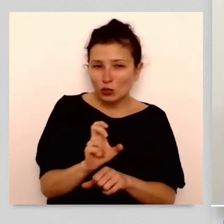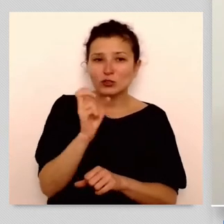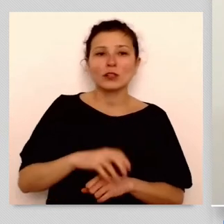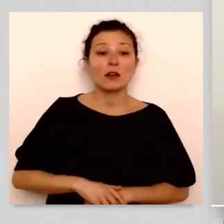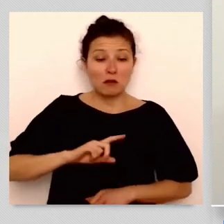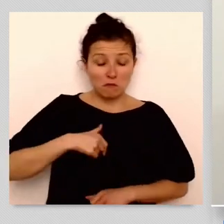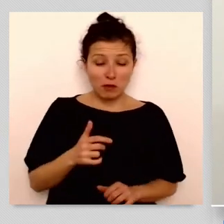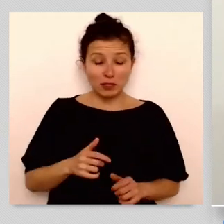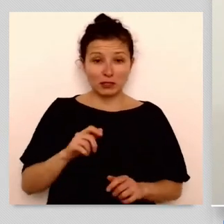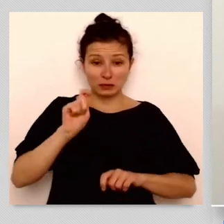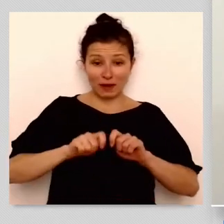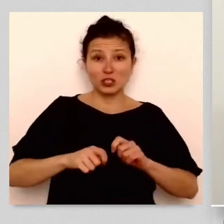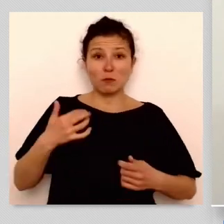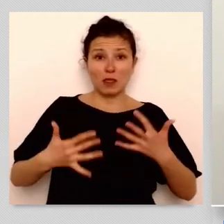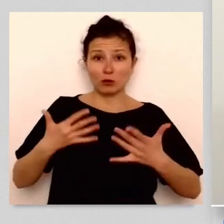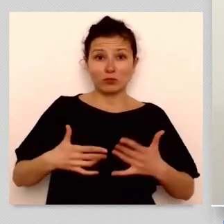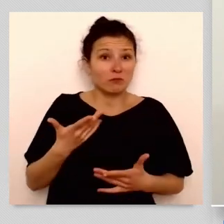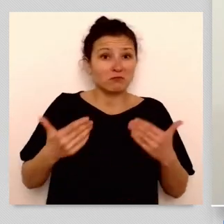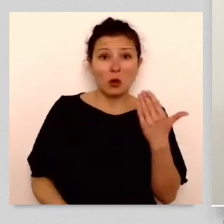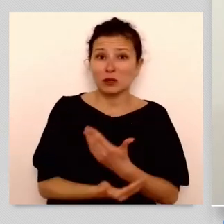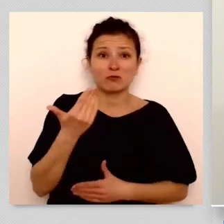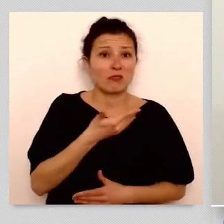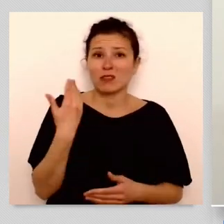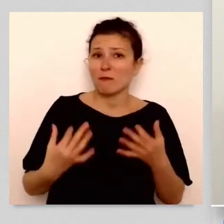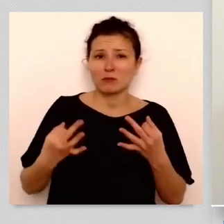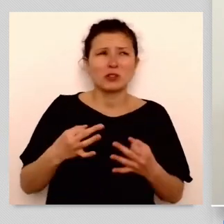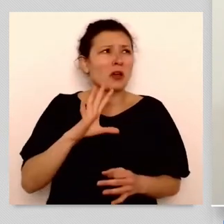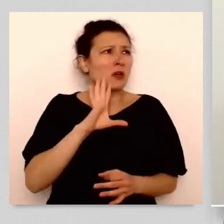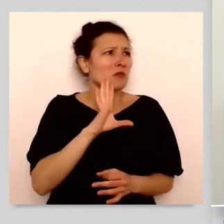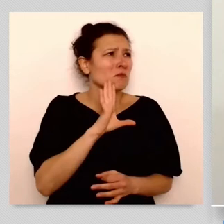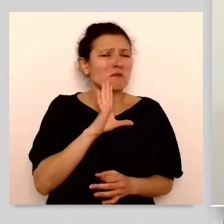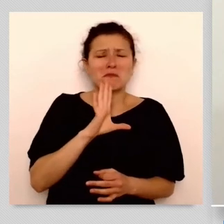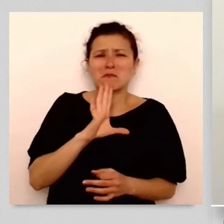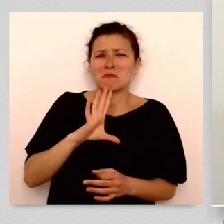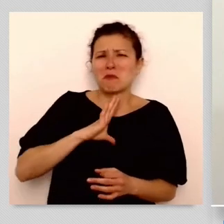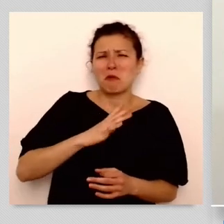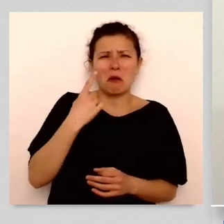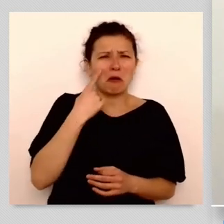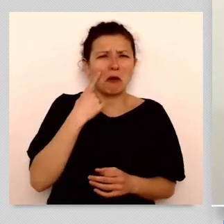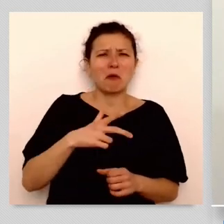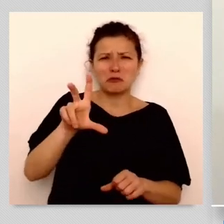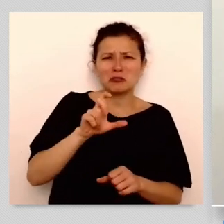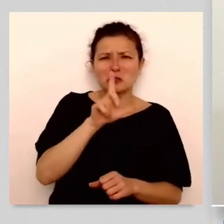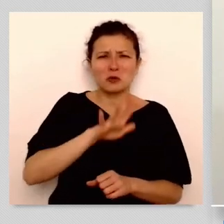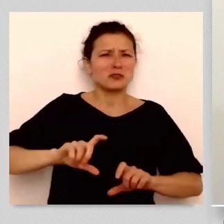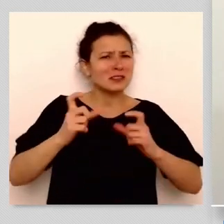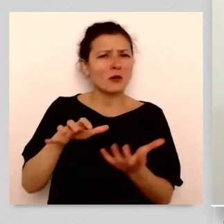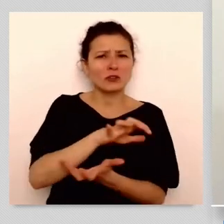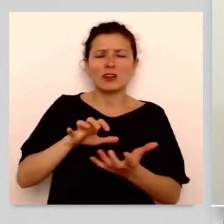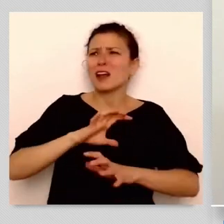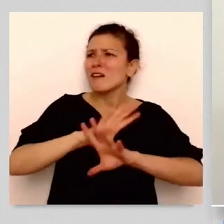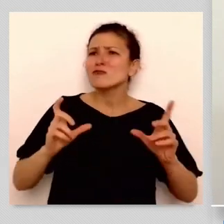wyszło, że nie ma żadnych wątpliwości. To było około 300 ludzi z całego świata. Wszystkie kraje były w